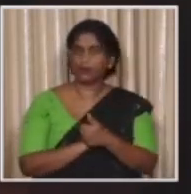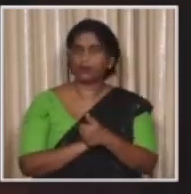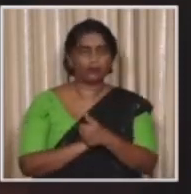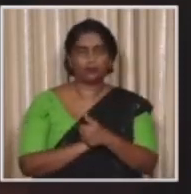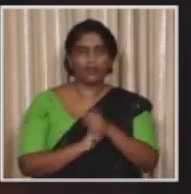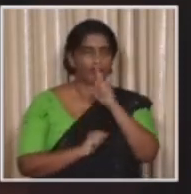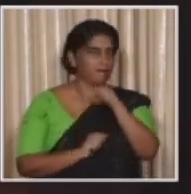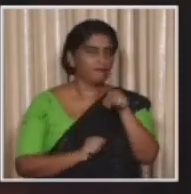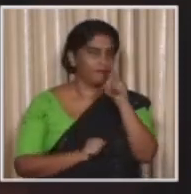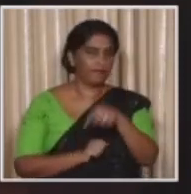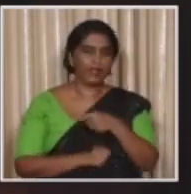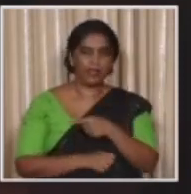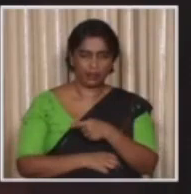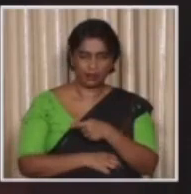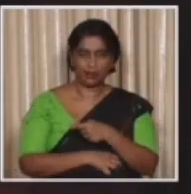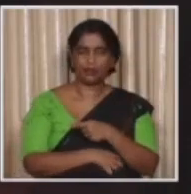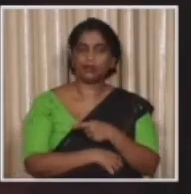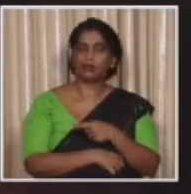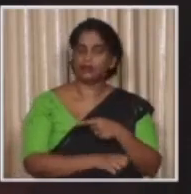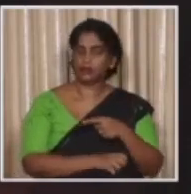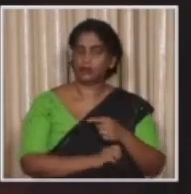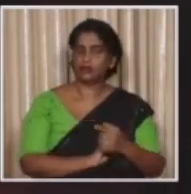සම්පූර්ණයෙන්ම වැරදි